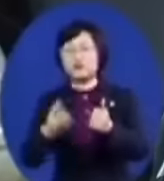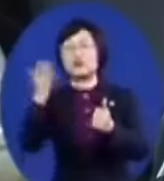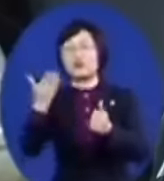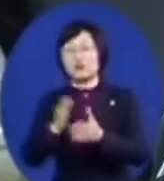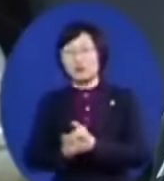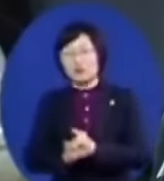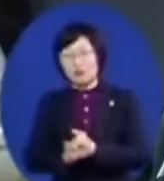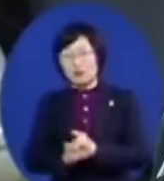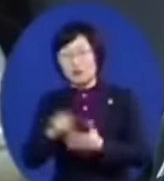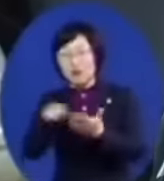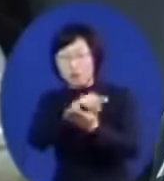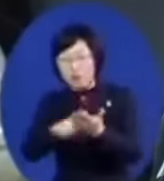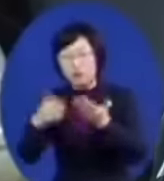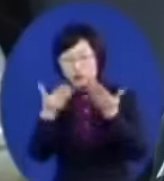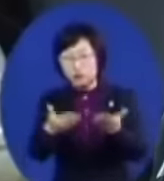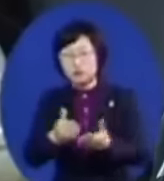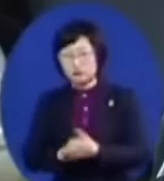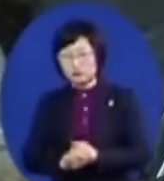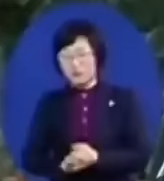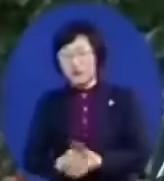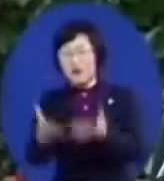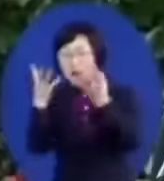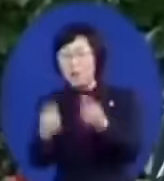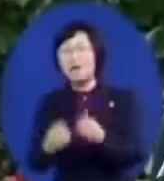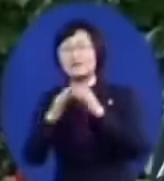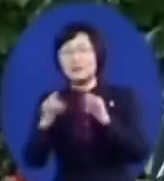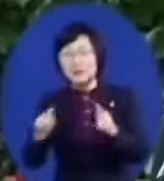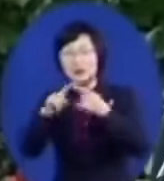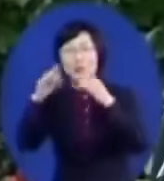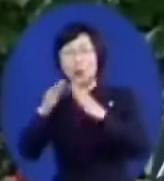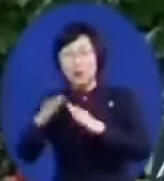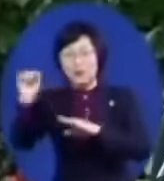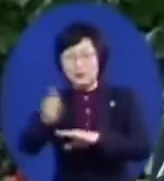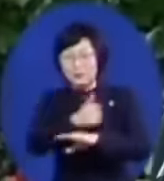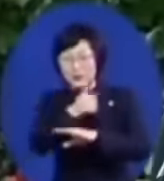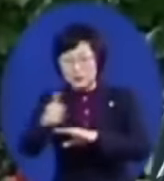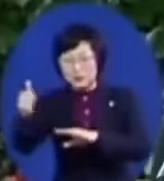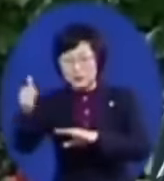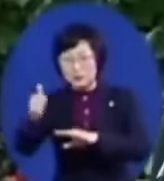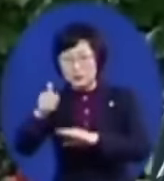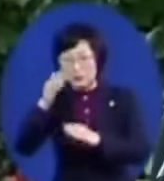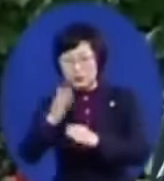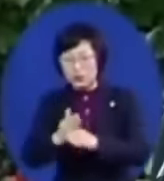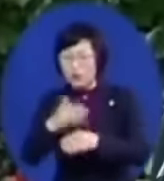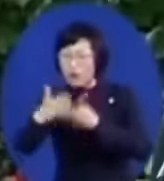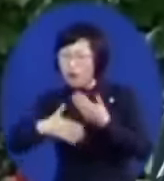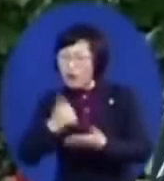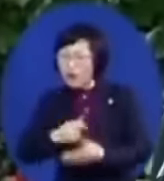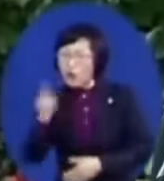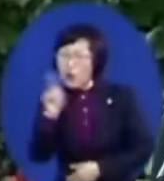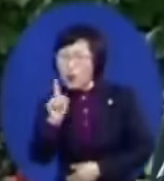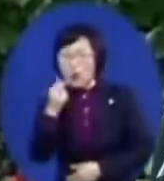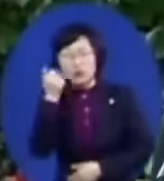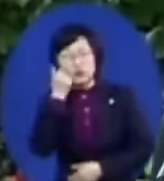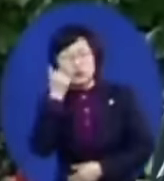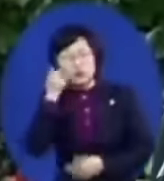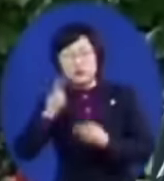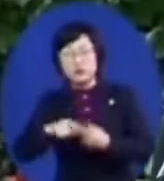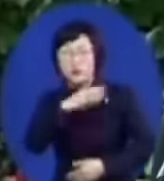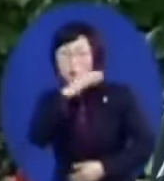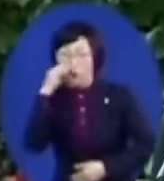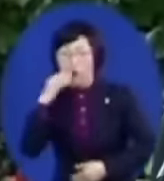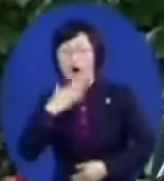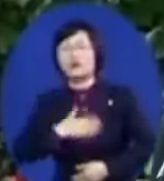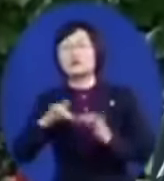또 갚아주시는 것입니다. 많은 사람들이 교회를 나오긴 해도 하나님이 어떤 분이신지를 올바로 아는 사람이 많지